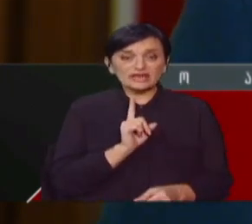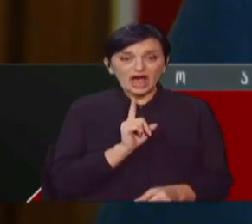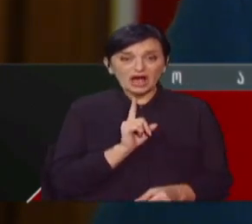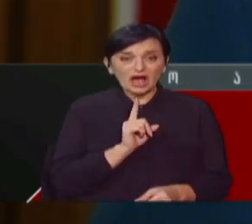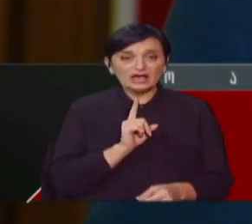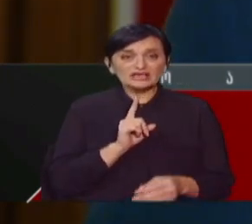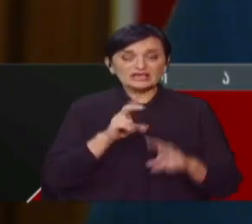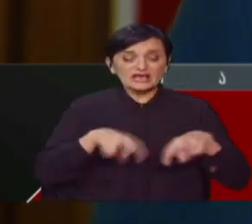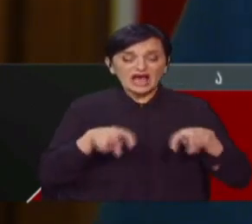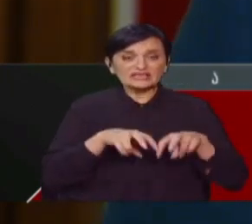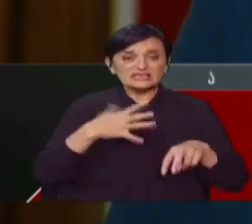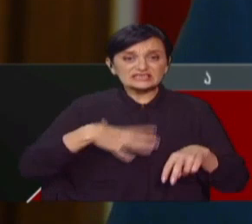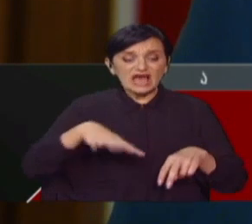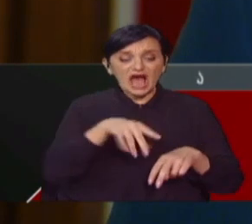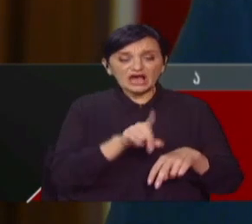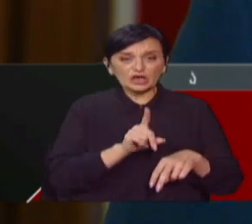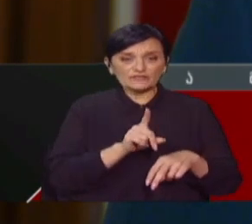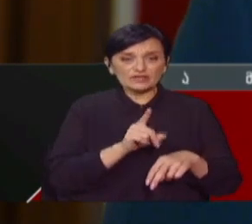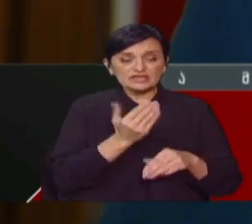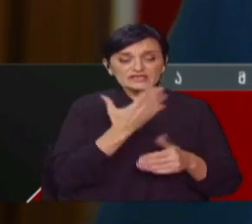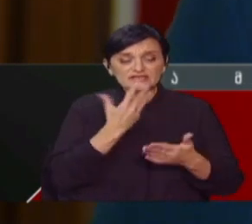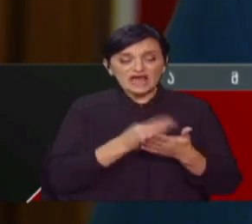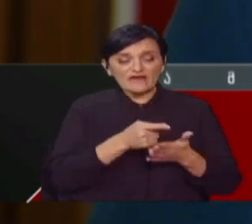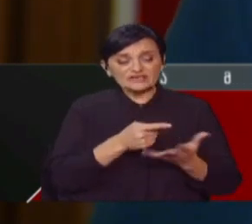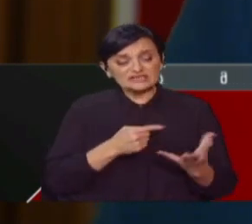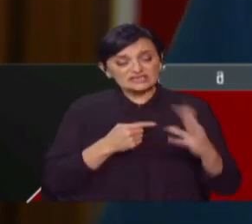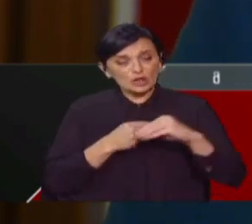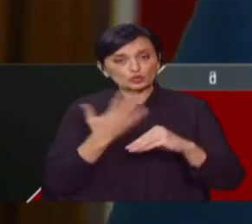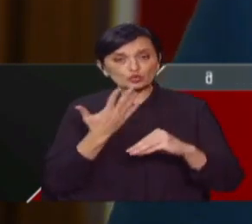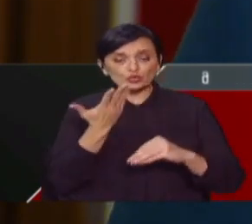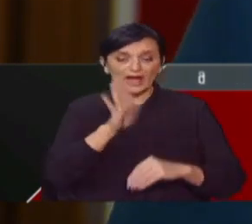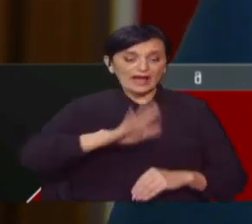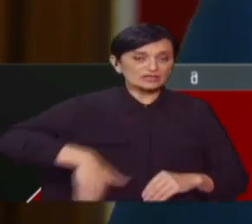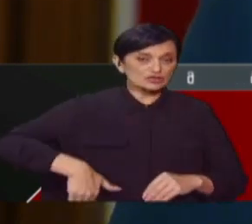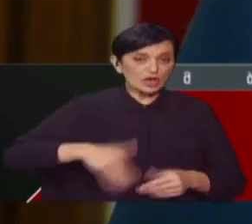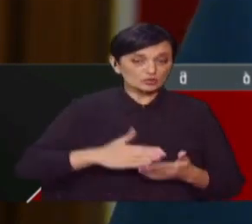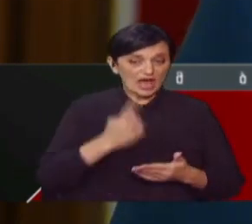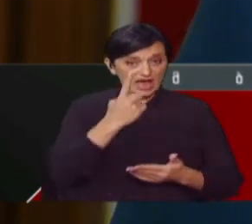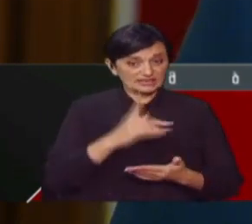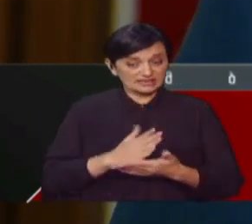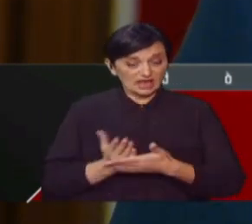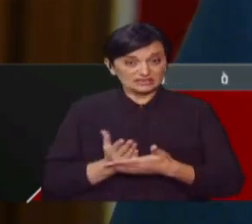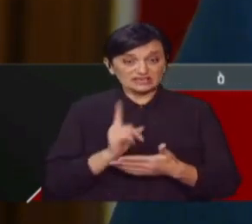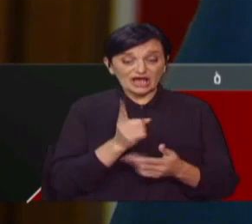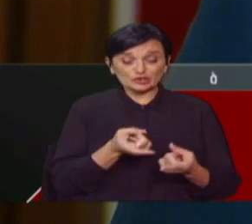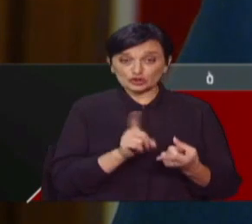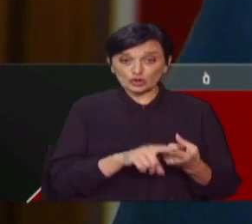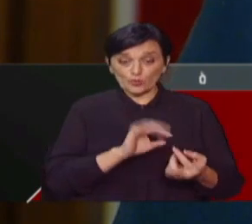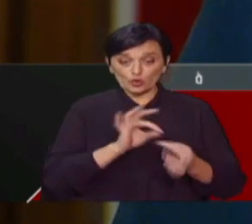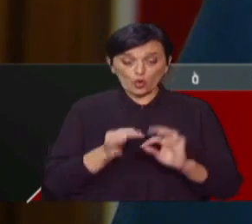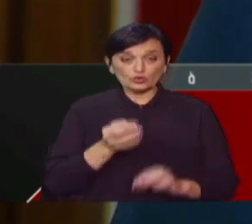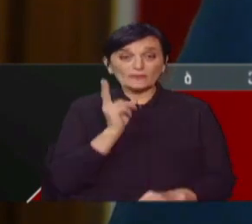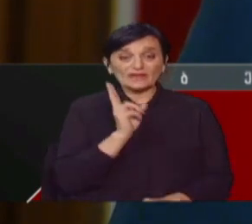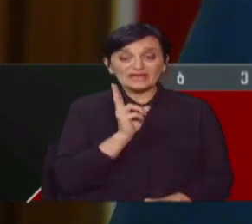რად განიხილავს საქართველოს თავის ნაწილად თუ რაღაცნაირად ხელი აქვს ჩაქნეული. ეს ერთი ნაწილი. ხოლო რაც შეეხება კონკრეტულად